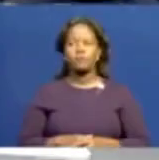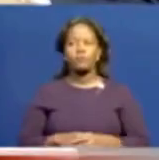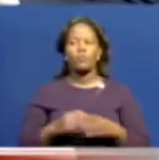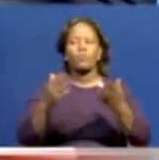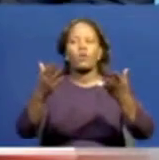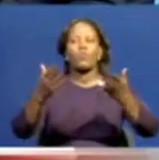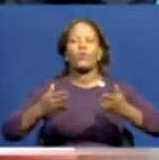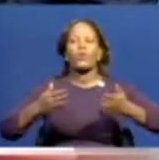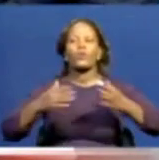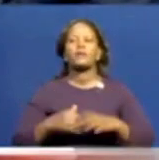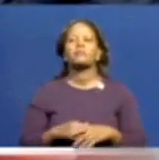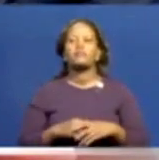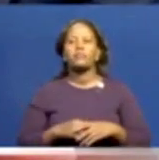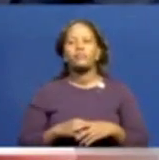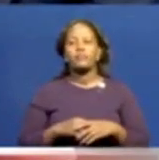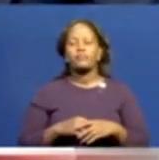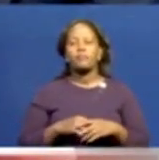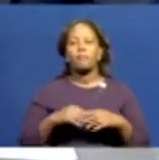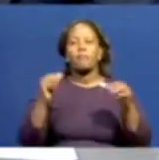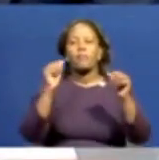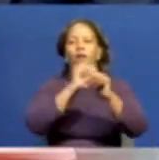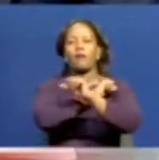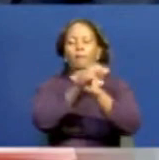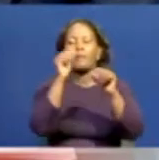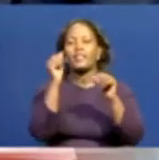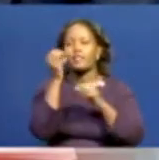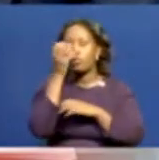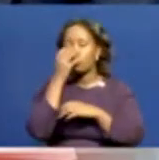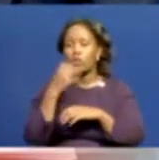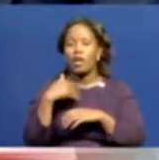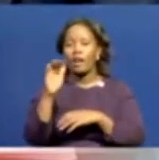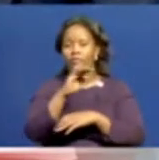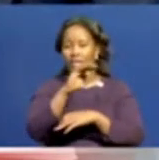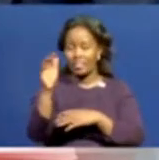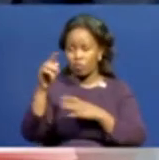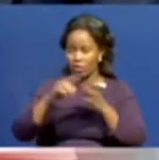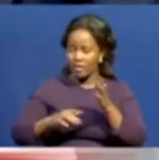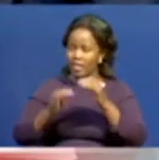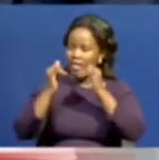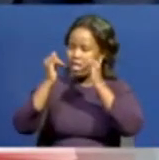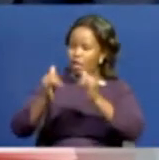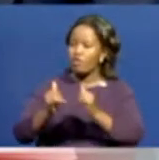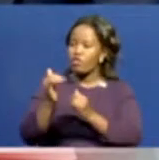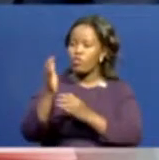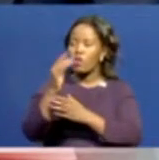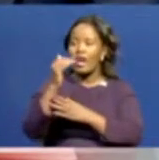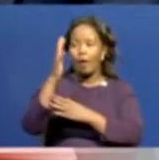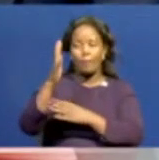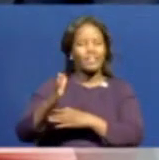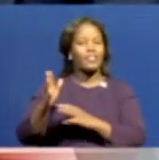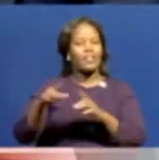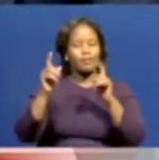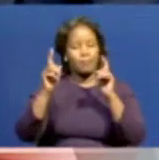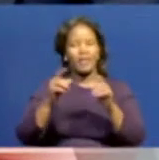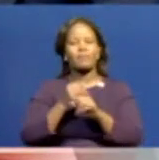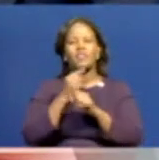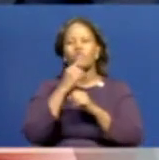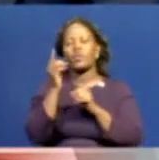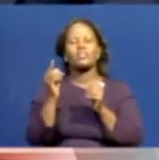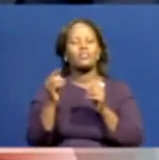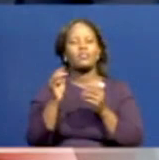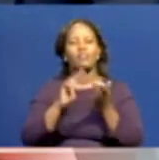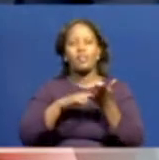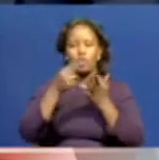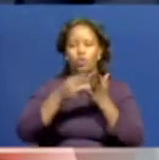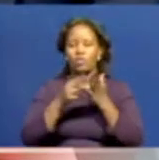Karibu tena. Rais William Ruto amewataka mabalozi wapya walioteuliwa kukabiliana na matumizi mabaya ya raslimali za taifa